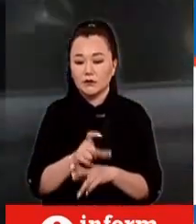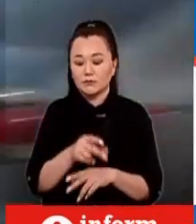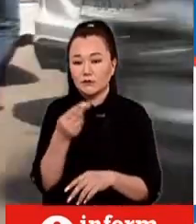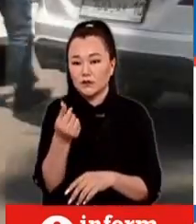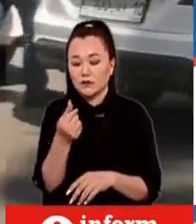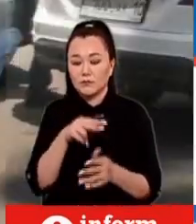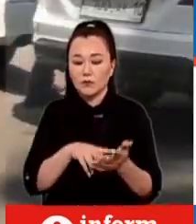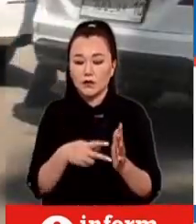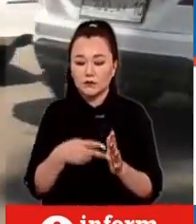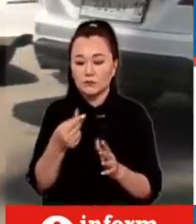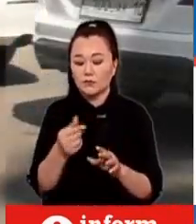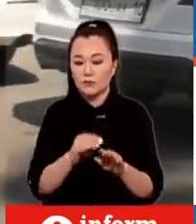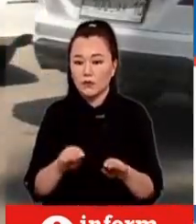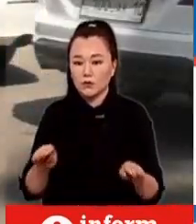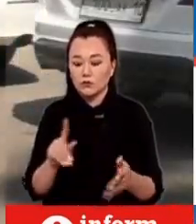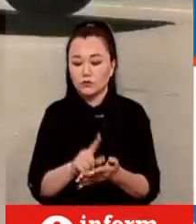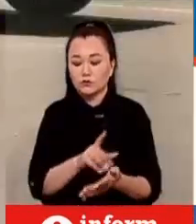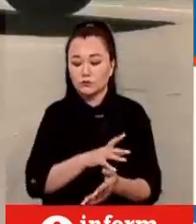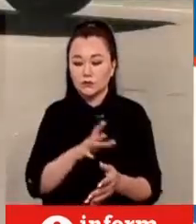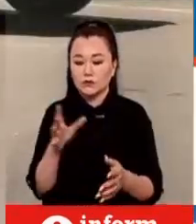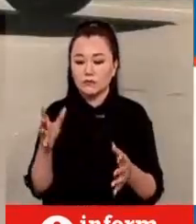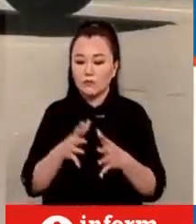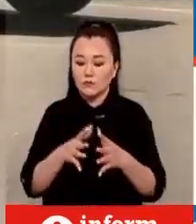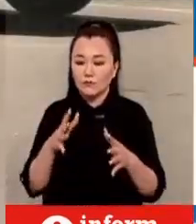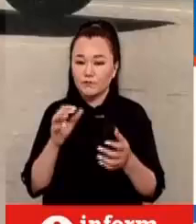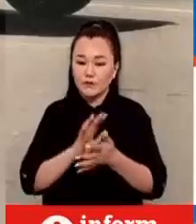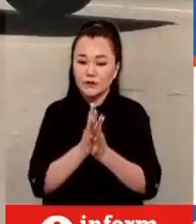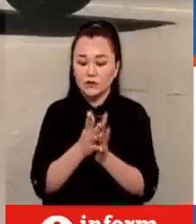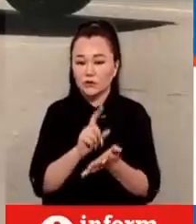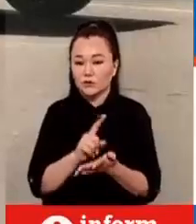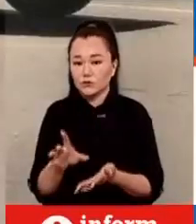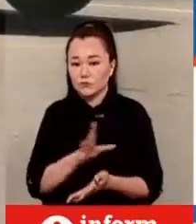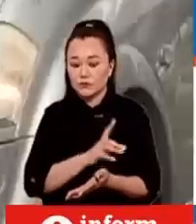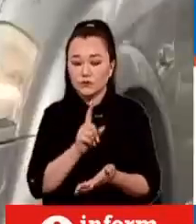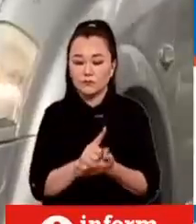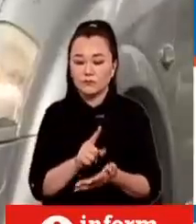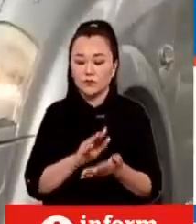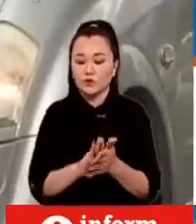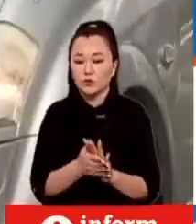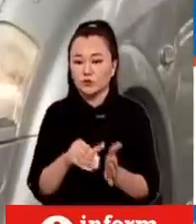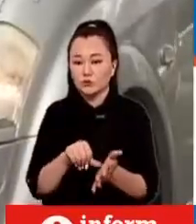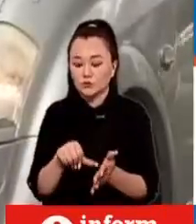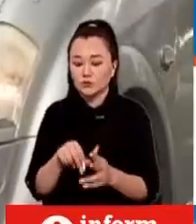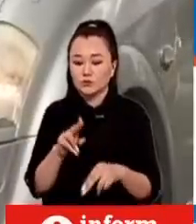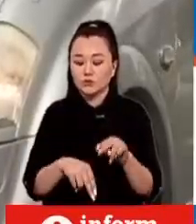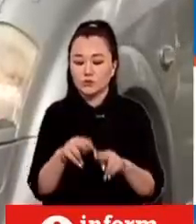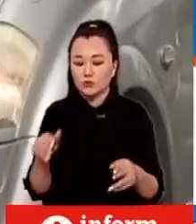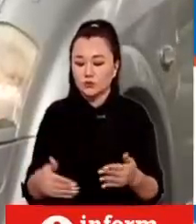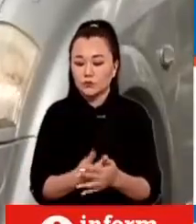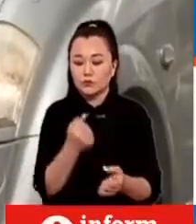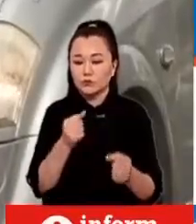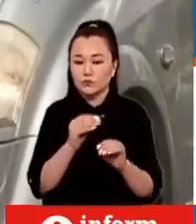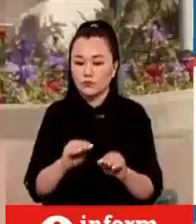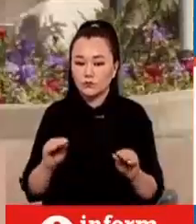Проект платных парковок должен был разгрузить транспортный поток. Одним из обязательств участников договора было строительство новых